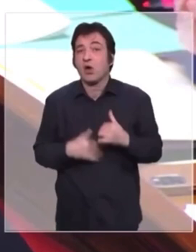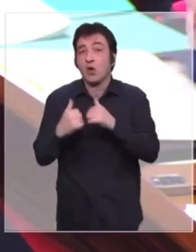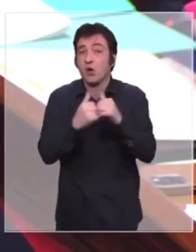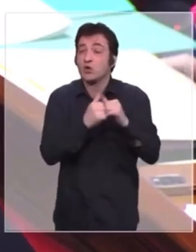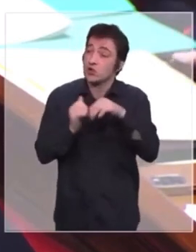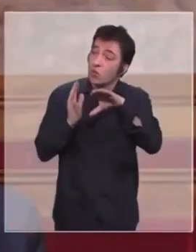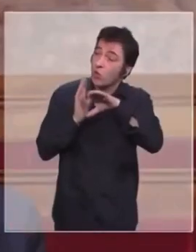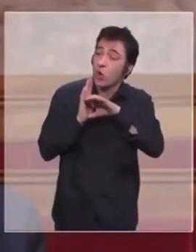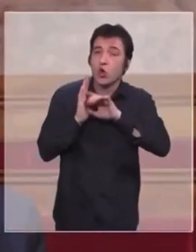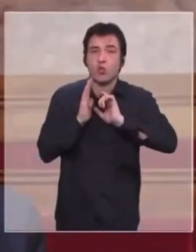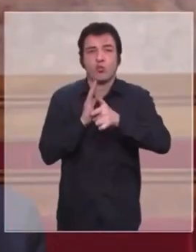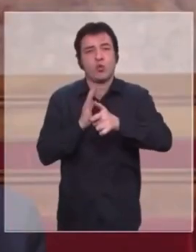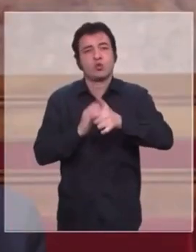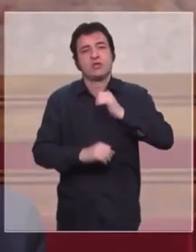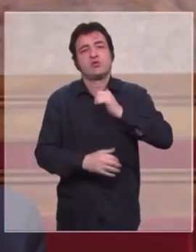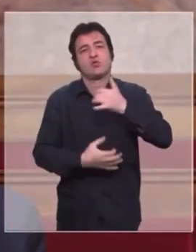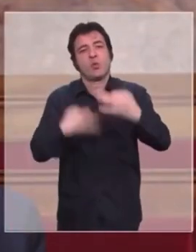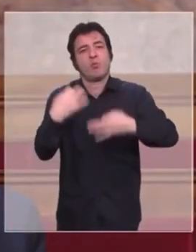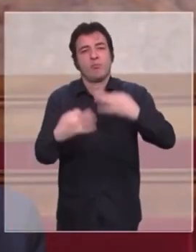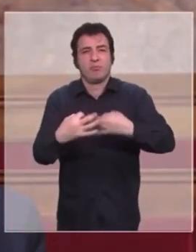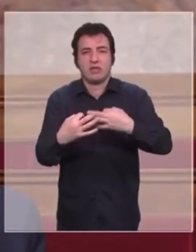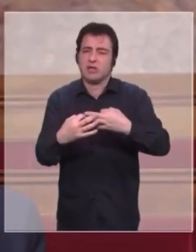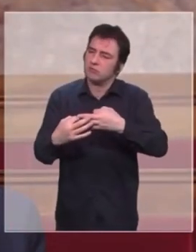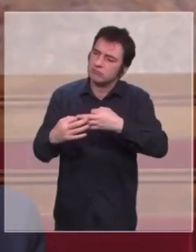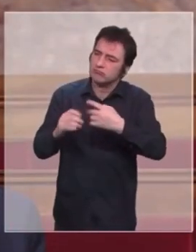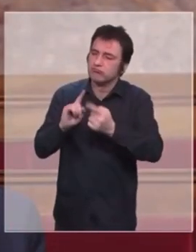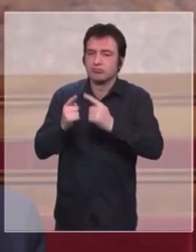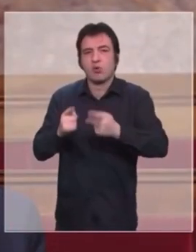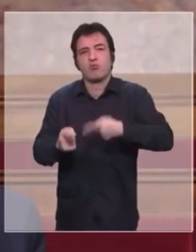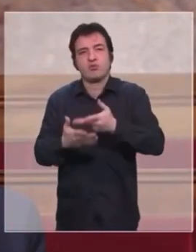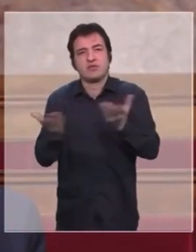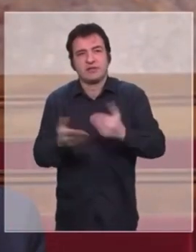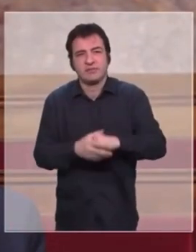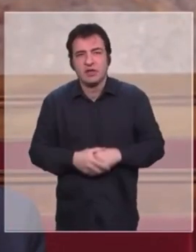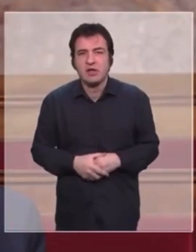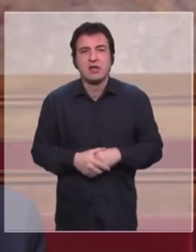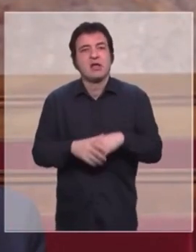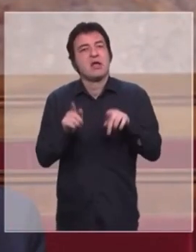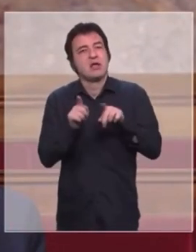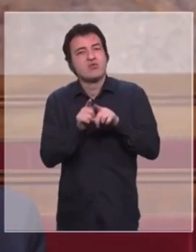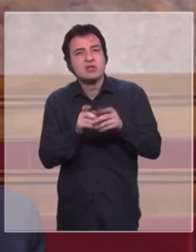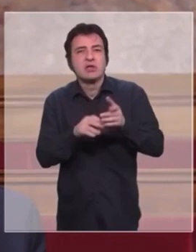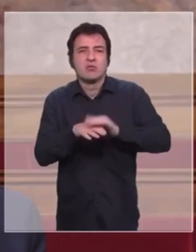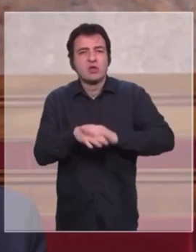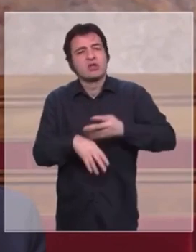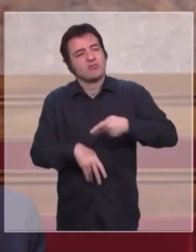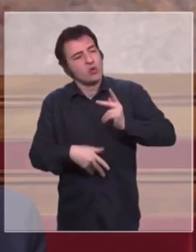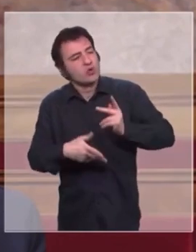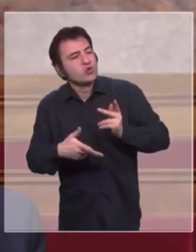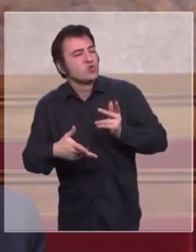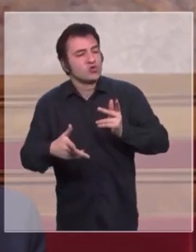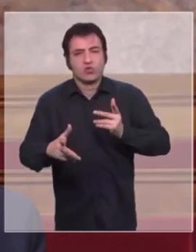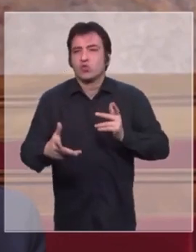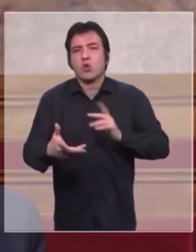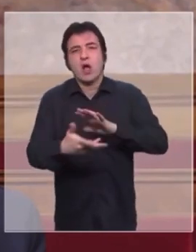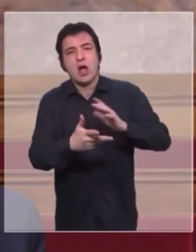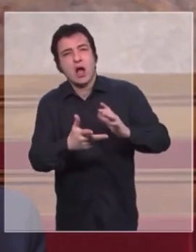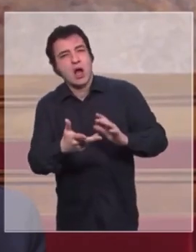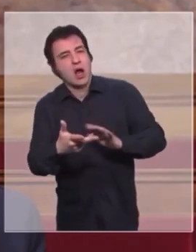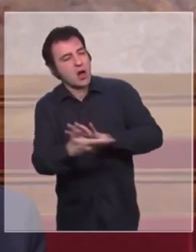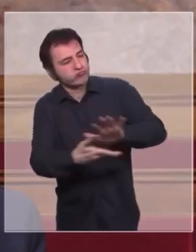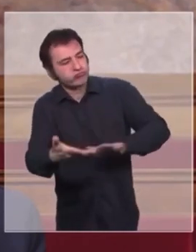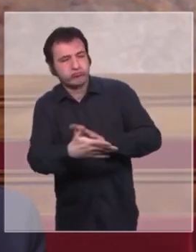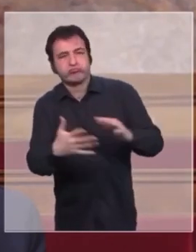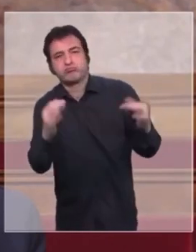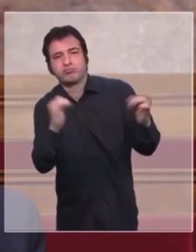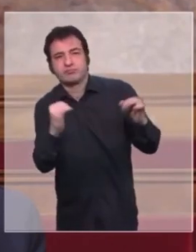pénale. Ensemble, nous allons développer une politique de l'amiable pour une justice plus rapide et plus proche. Autant d'objectifs cohérents avec